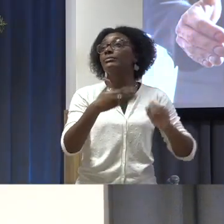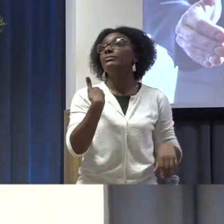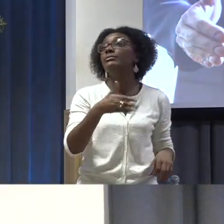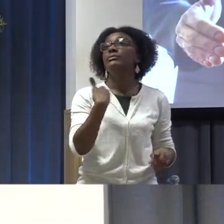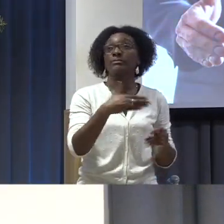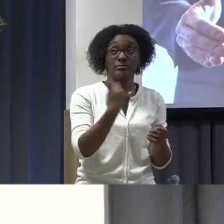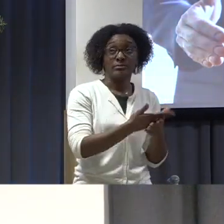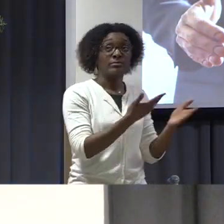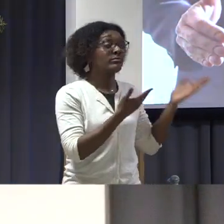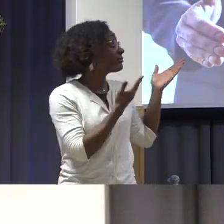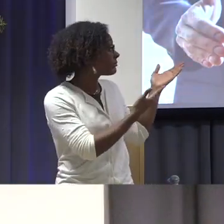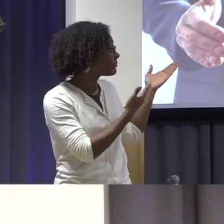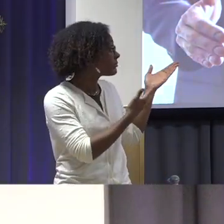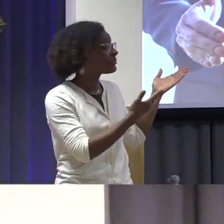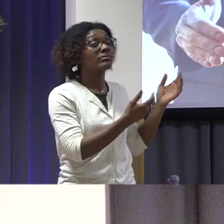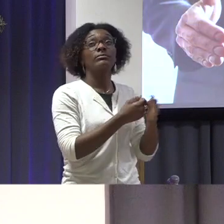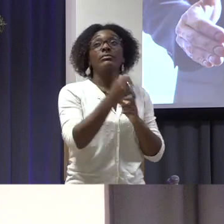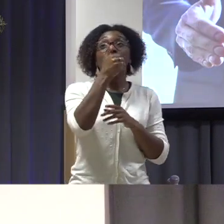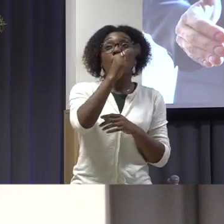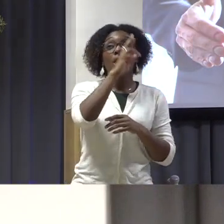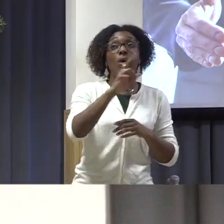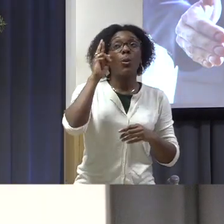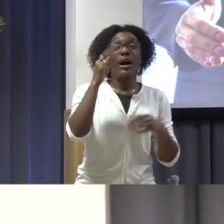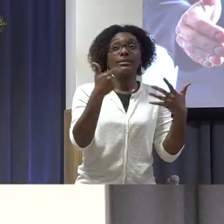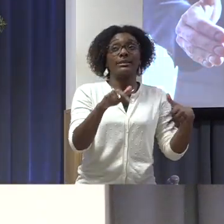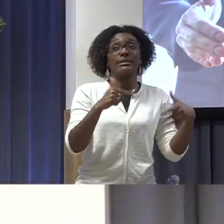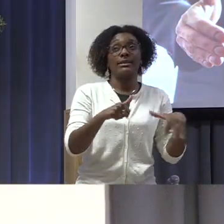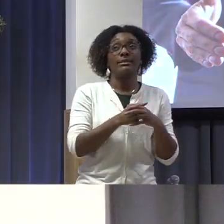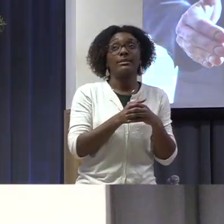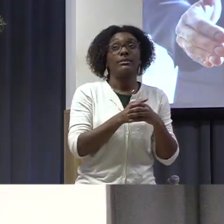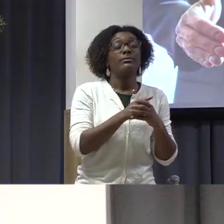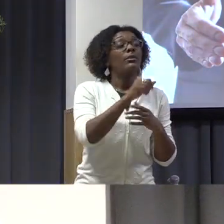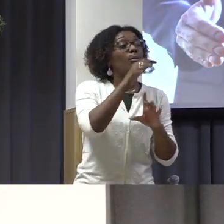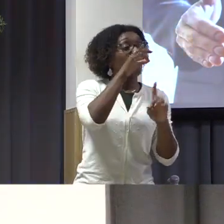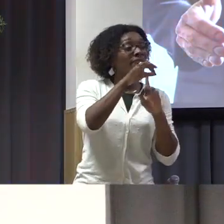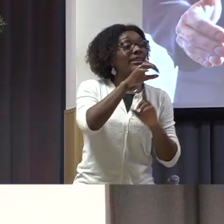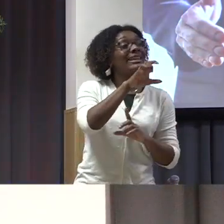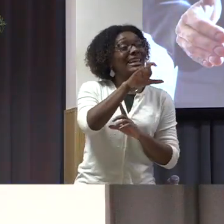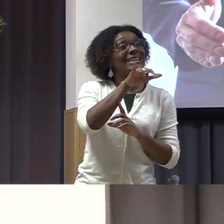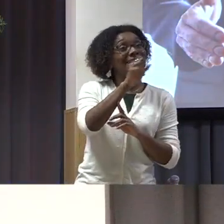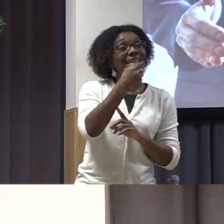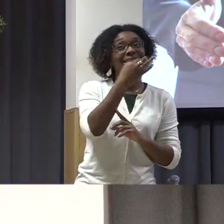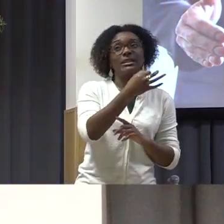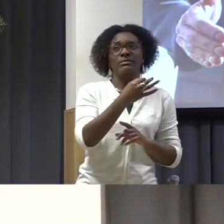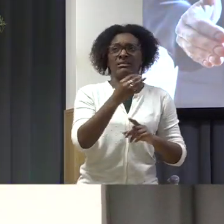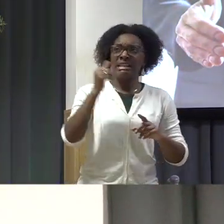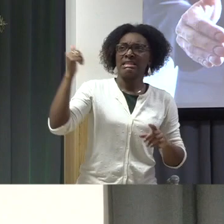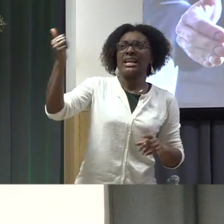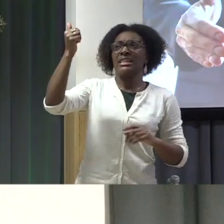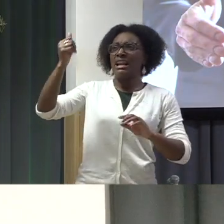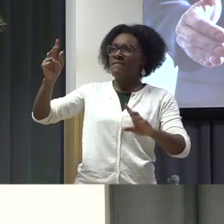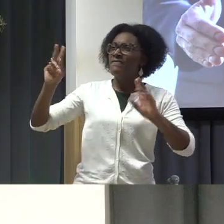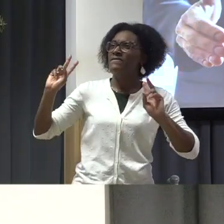l'éternel dans un roi chapitre 17 verset 1 l'éternel est vivant le dieu d'israël